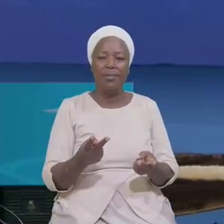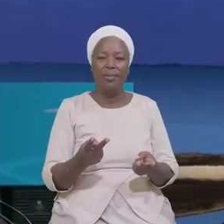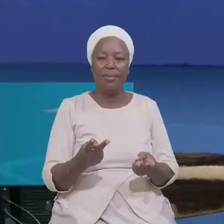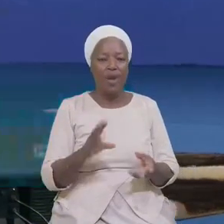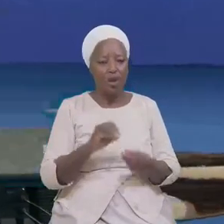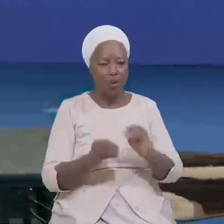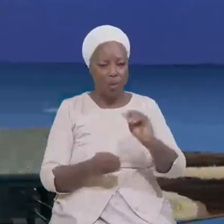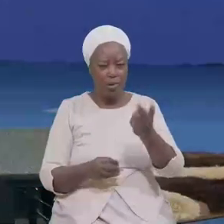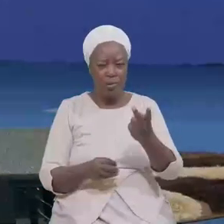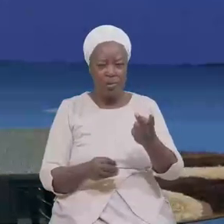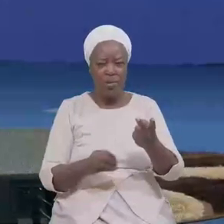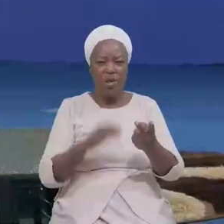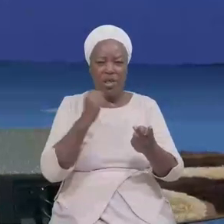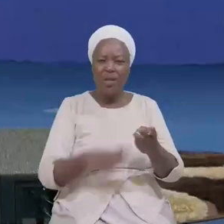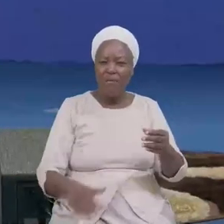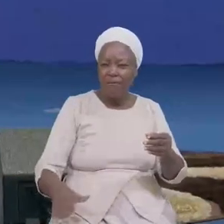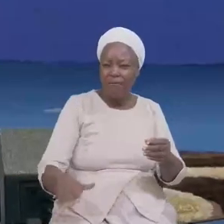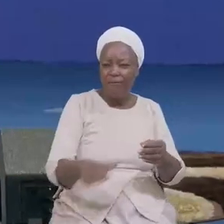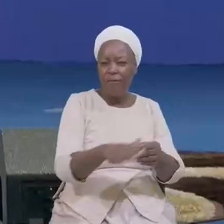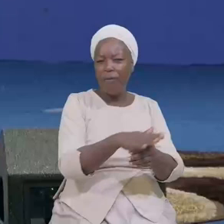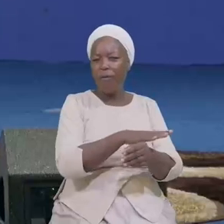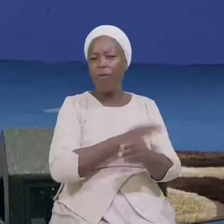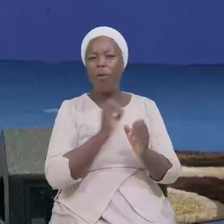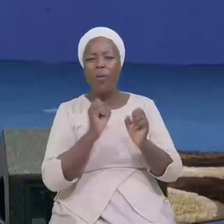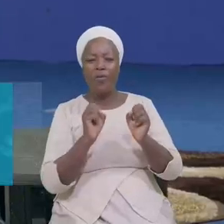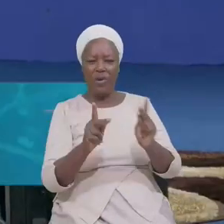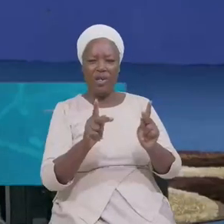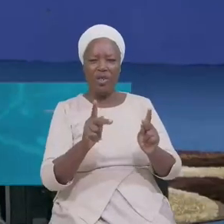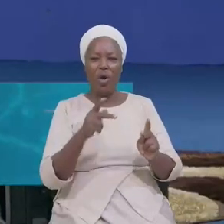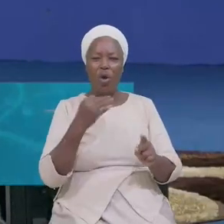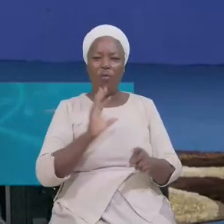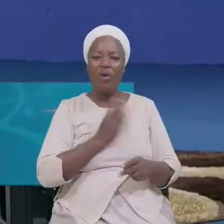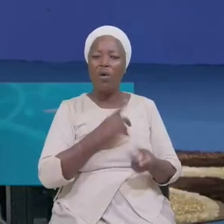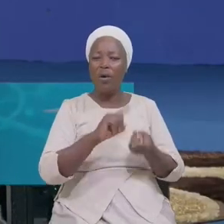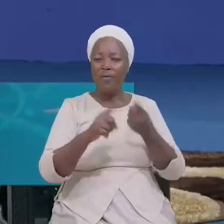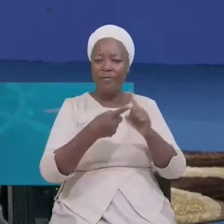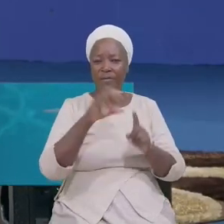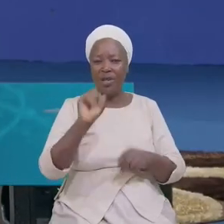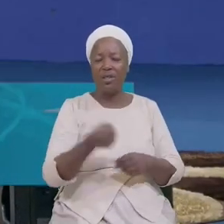Deuxième point, le plein privilège de la visitation de notre ami.